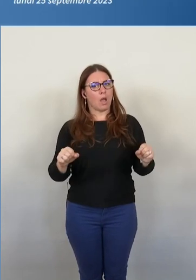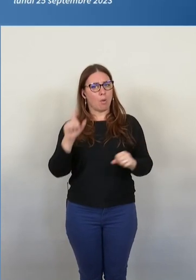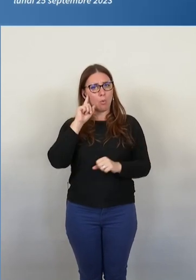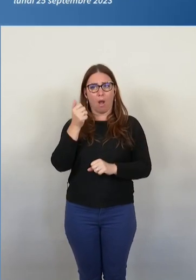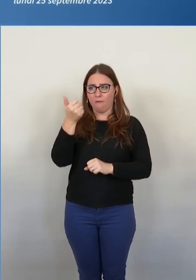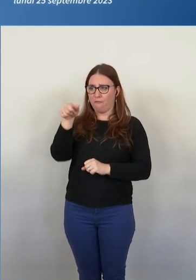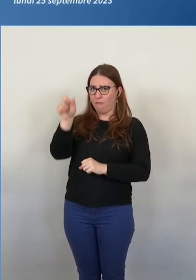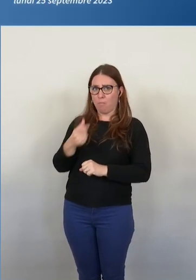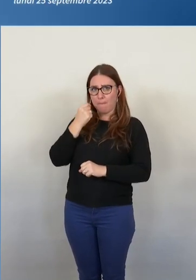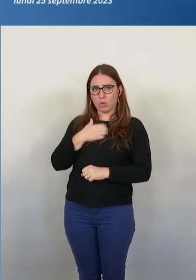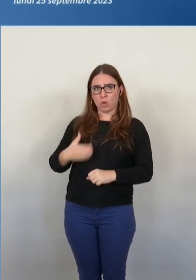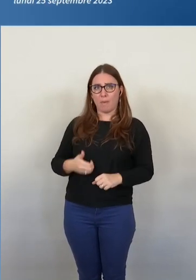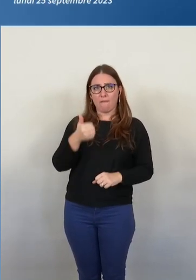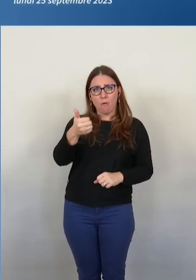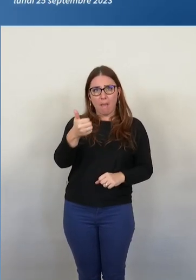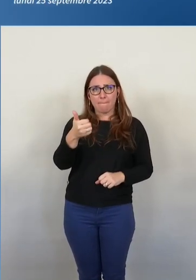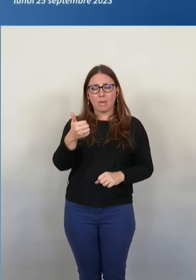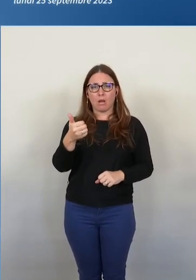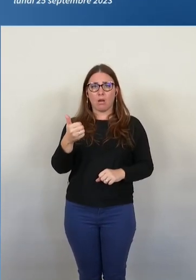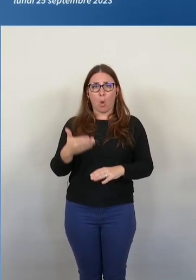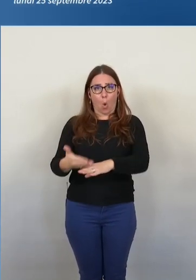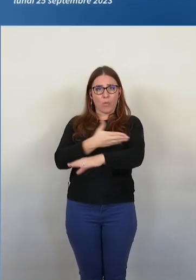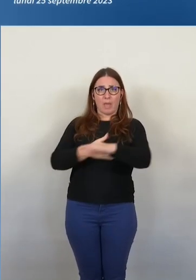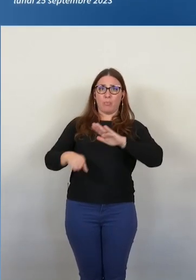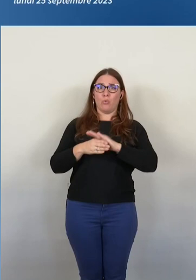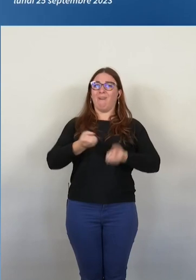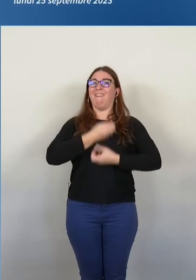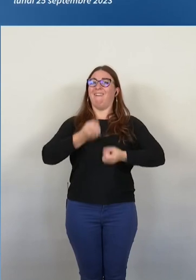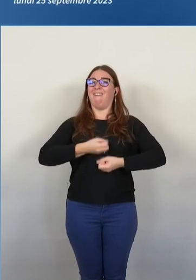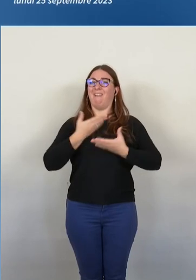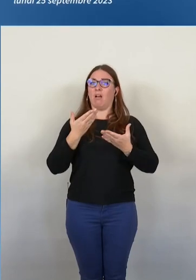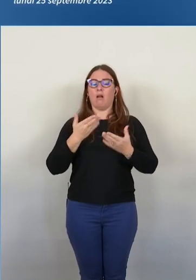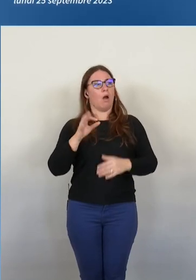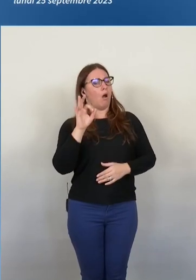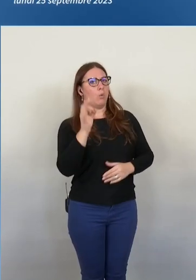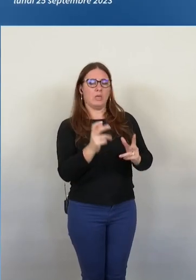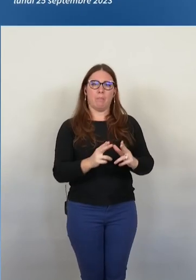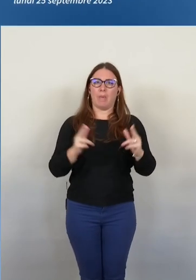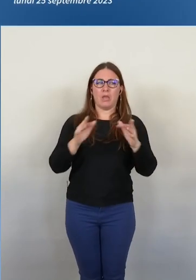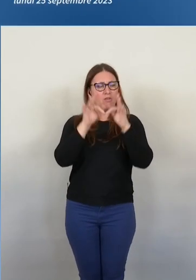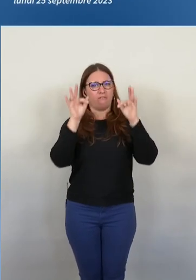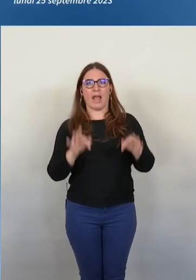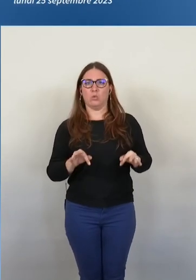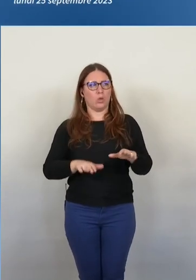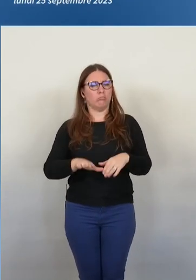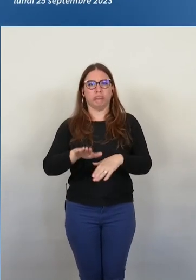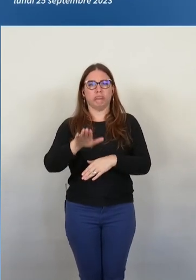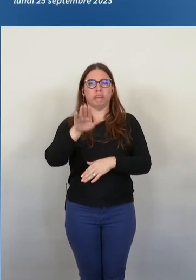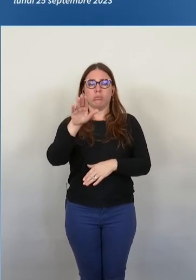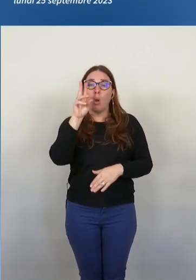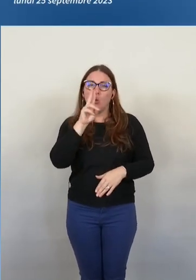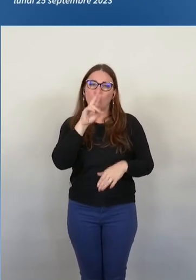vous vous faites votre préalable en débat en disant que c'est une période où les factures ne baissent pas je trouve votre humour